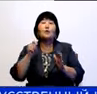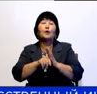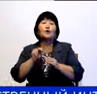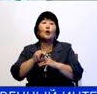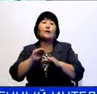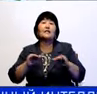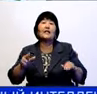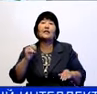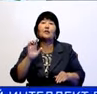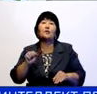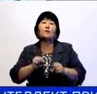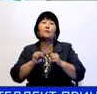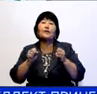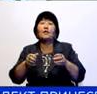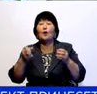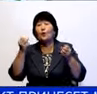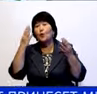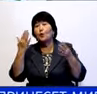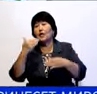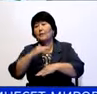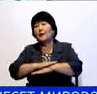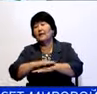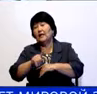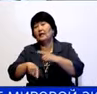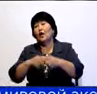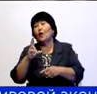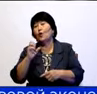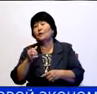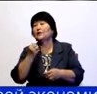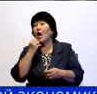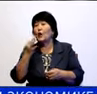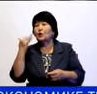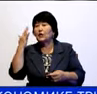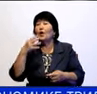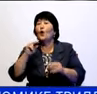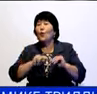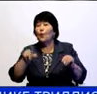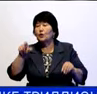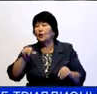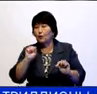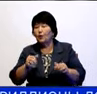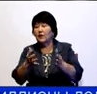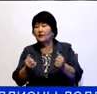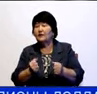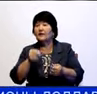детей кибербезопасности и культуры поведения в интернете через комиксы – хорошая идея. Учителя могут взять книгу на